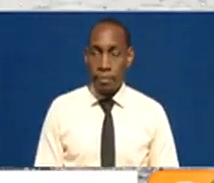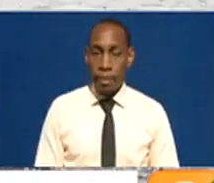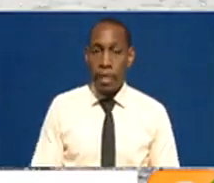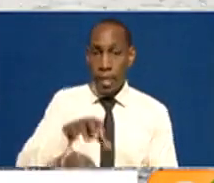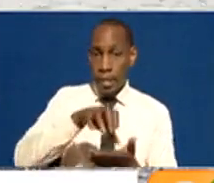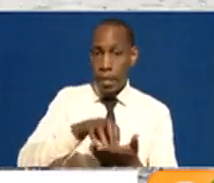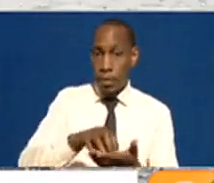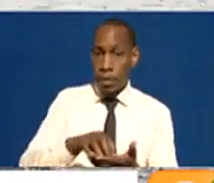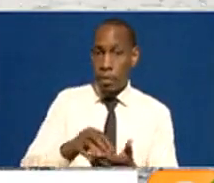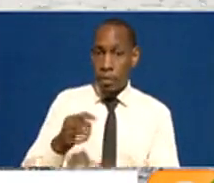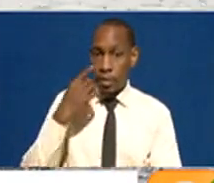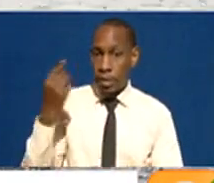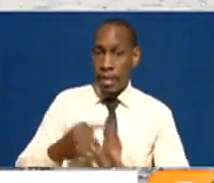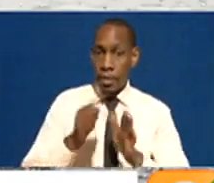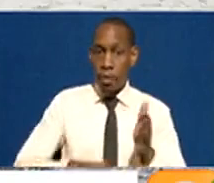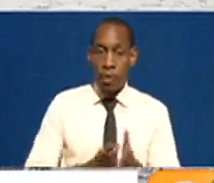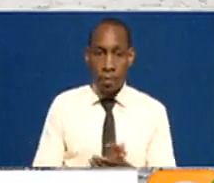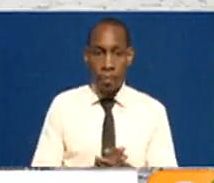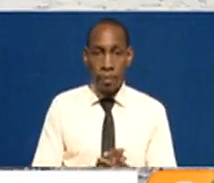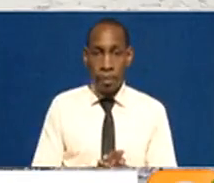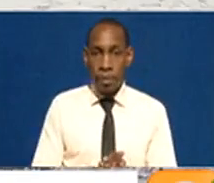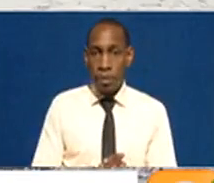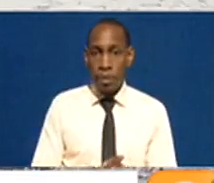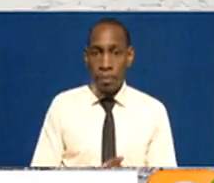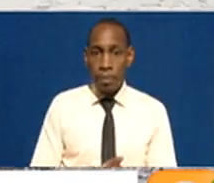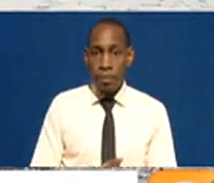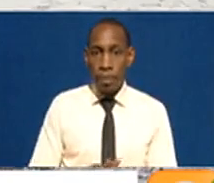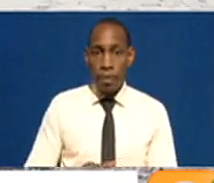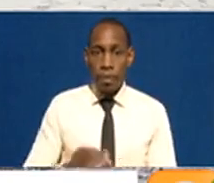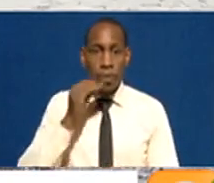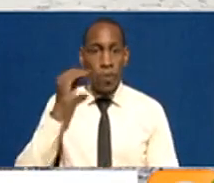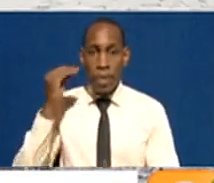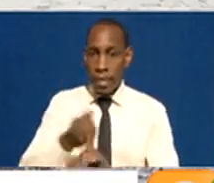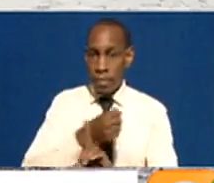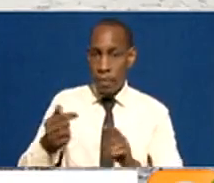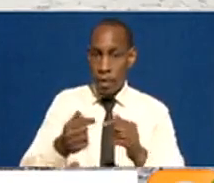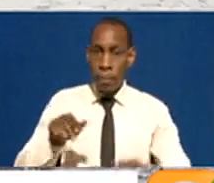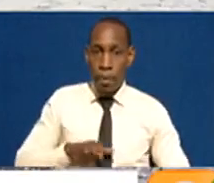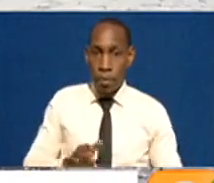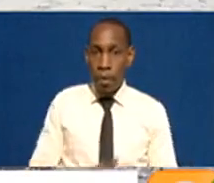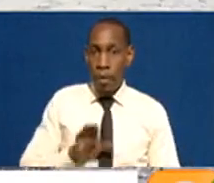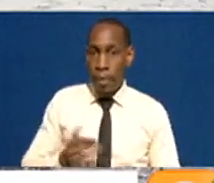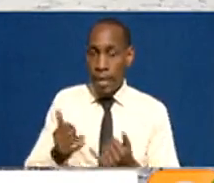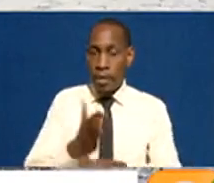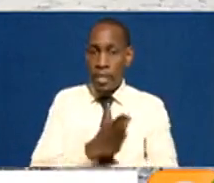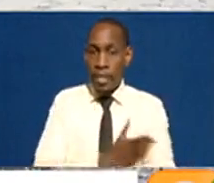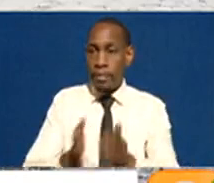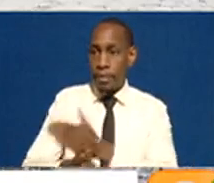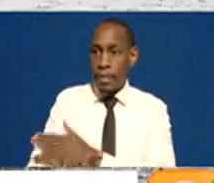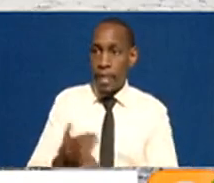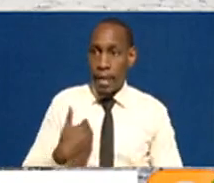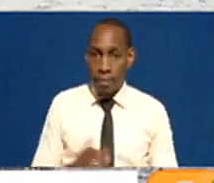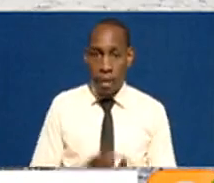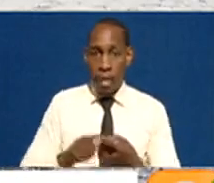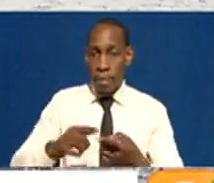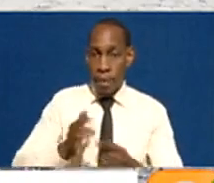kisa kinachoashiria kuongezeka kwa visa vya dhulma dhidi ya wanawake. Elizabeth Munyalo akisalia na majeraha sio